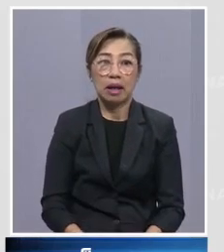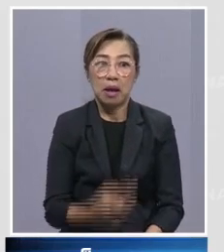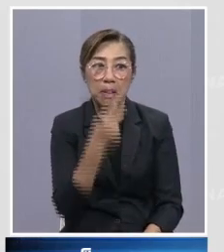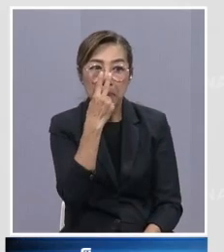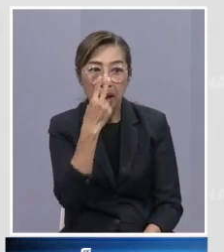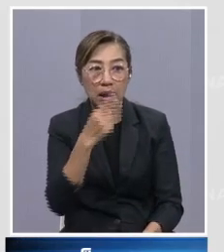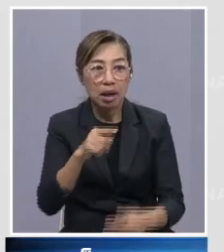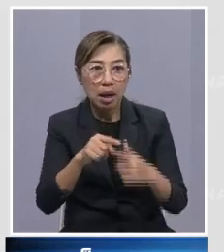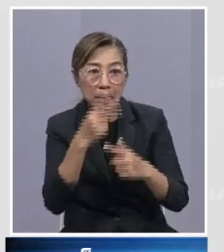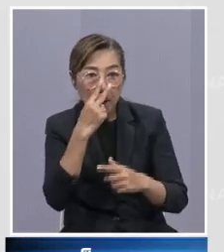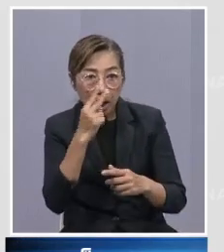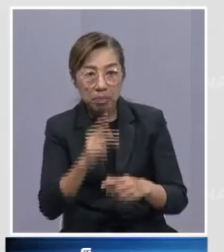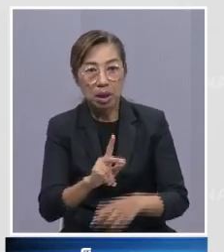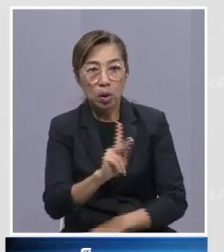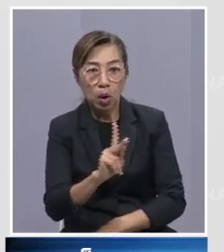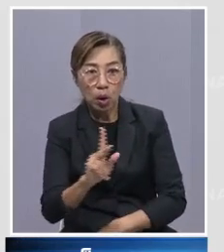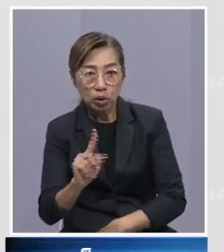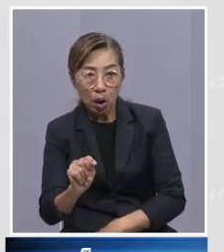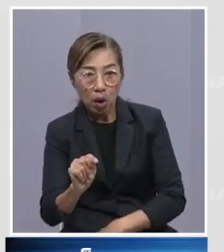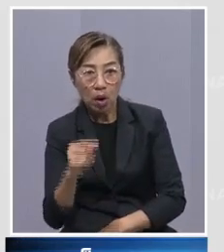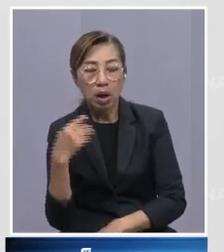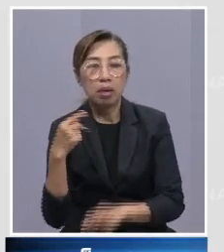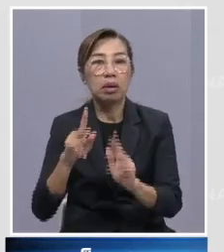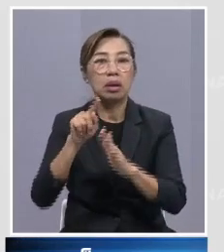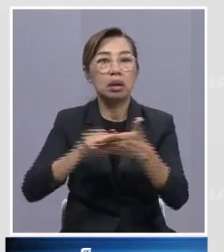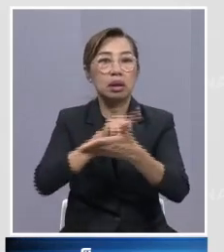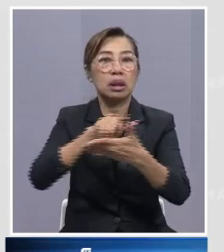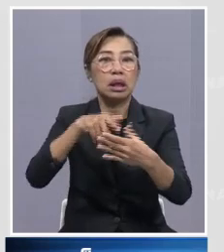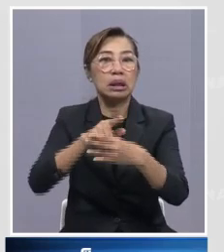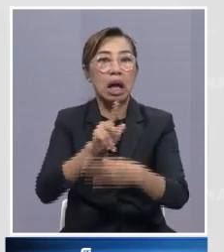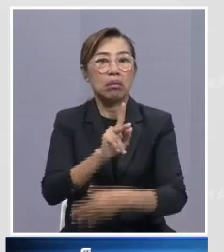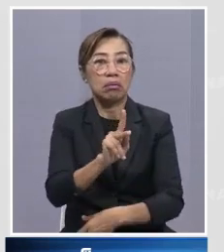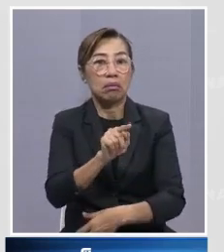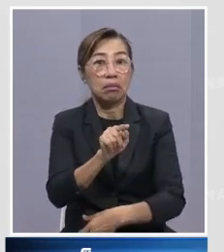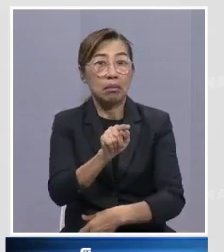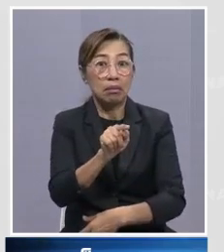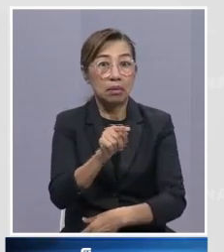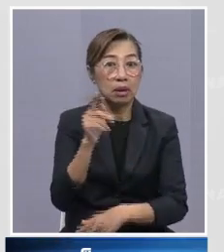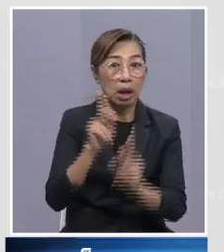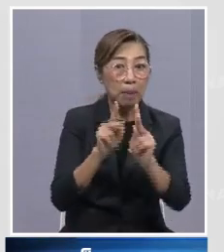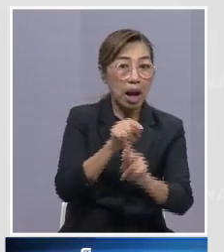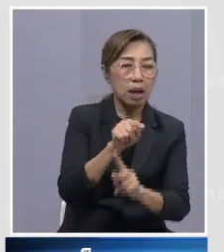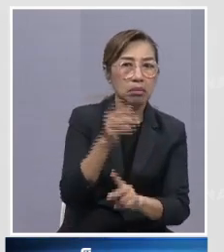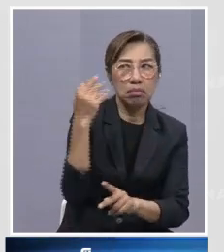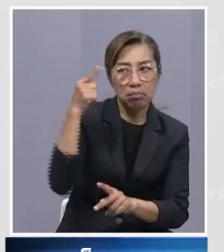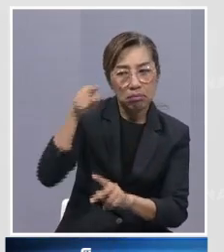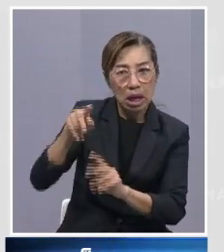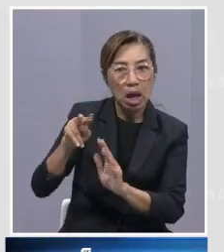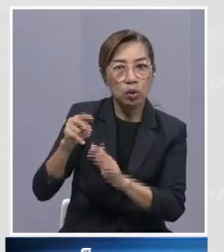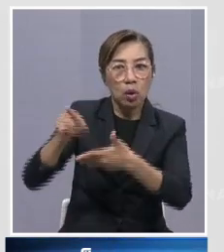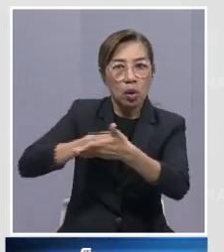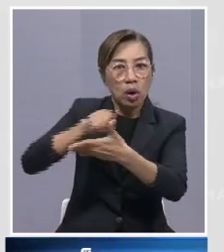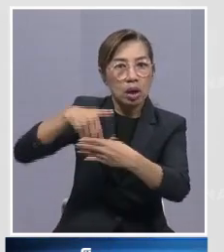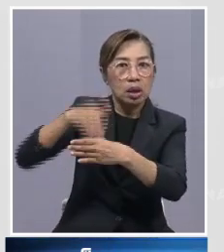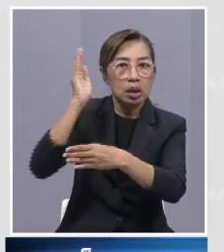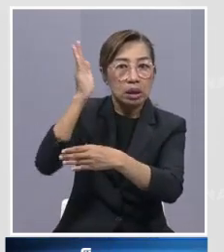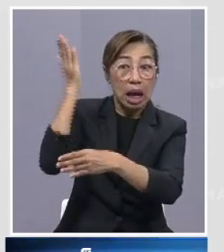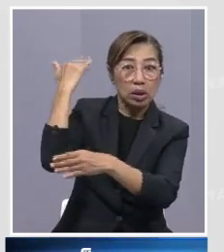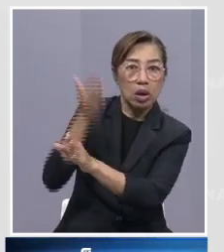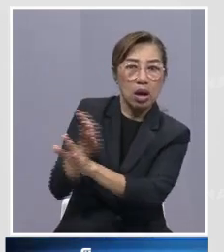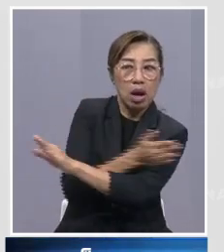ตลอดจนกกตกกตนี้จะย้อนไปถึงนโยบายการหาเสียงเลยมั้ยนะฮะมีในเรื่องของปปชอยู่แล้วแล้วก็